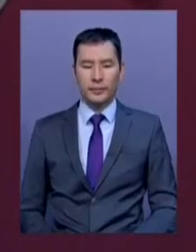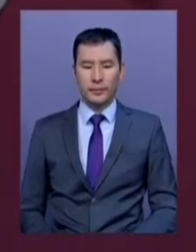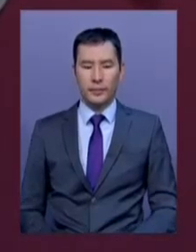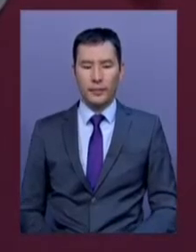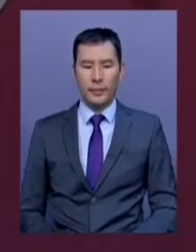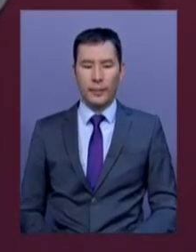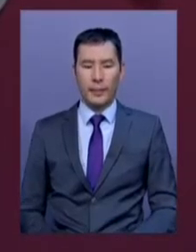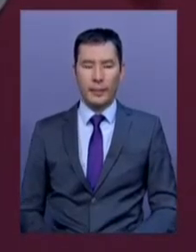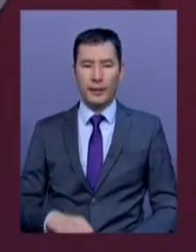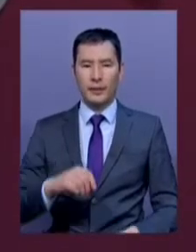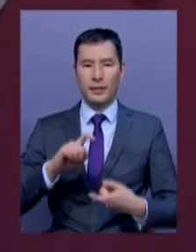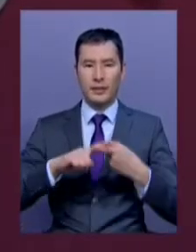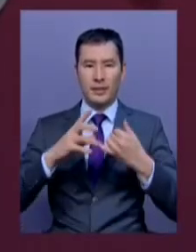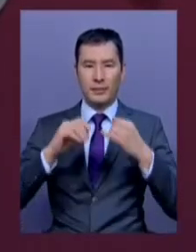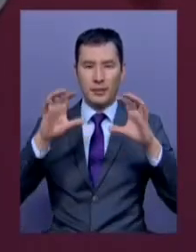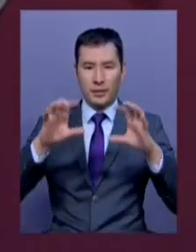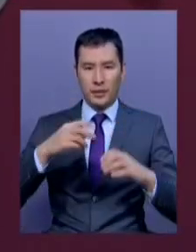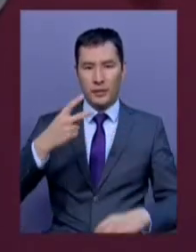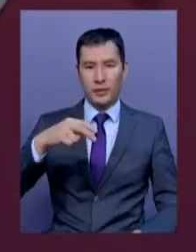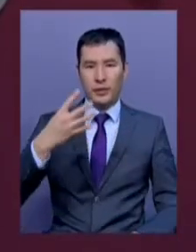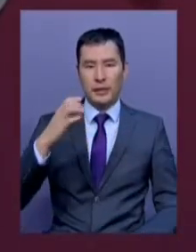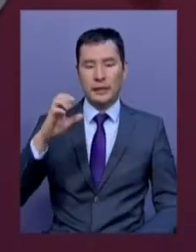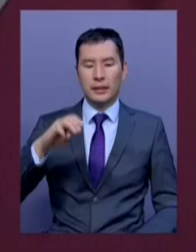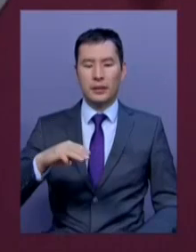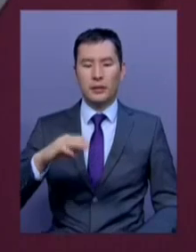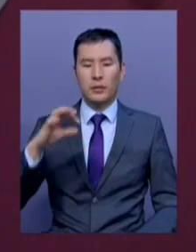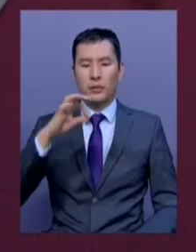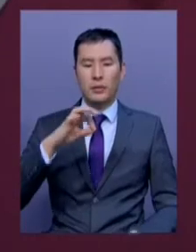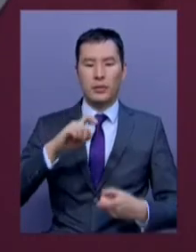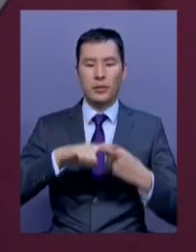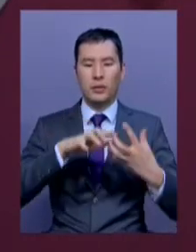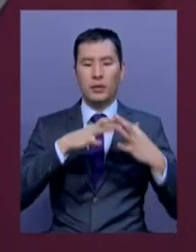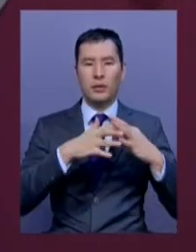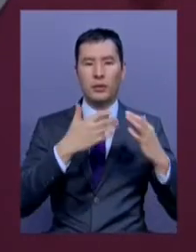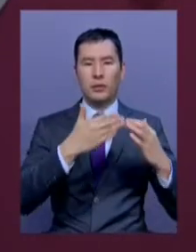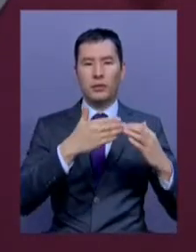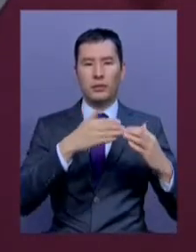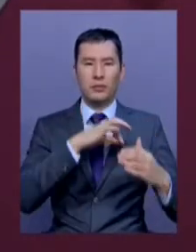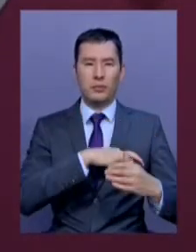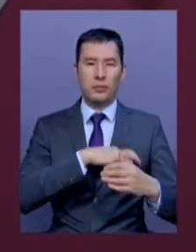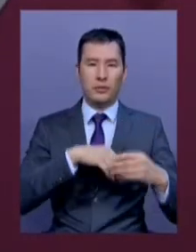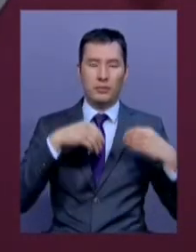кодексінің 24-ші бабына енгізілген. 24-ші баб бұл ауыл шаруашылығы мақсатындағы